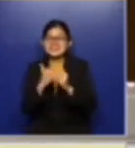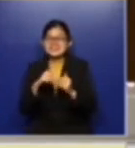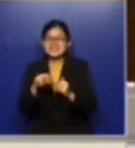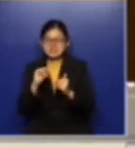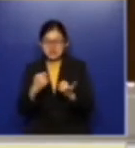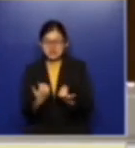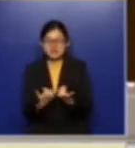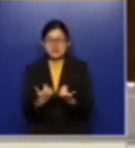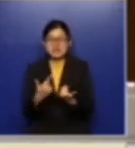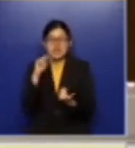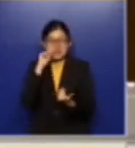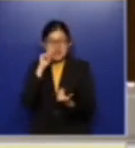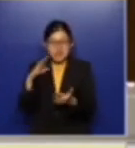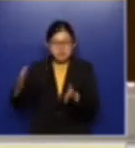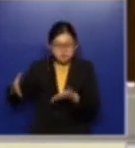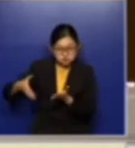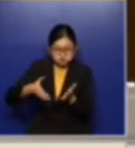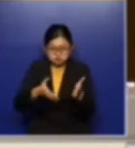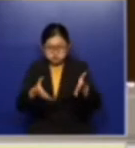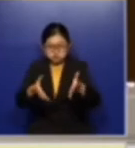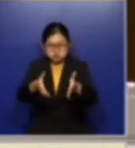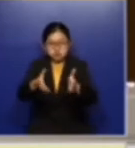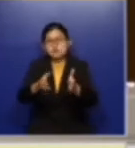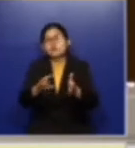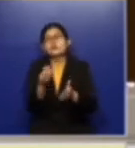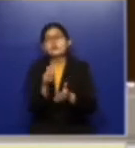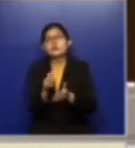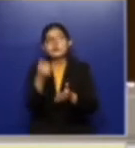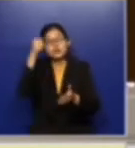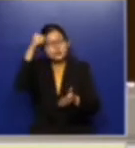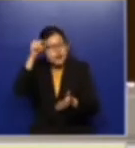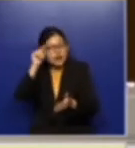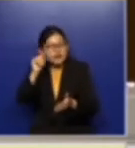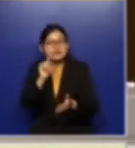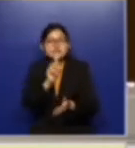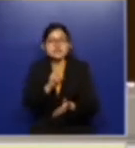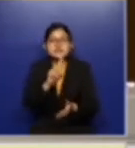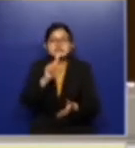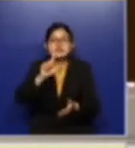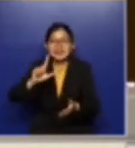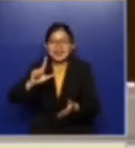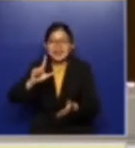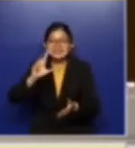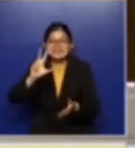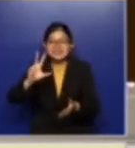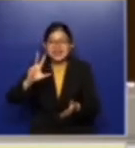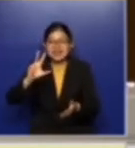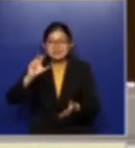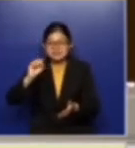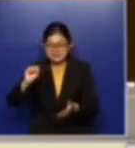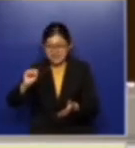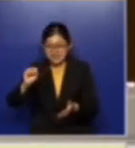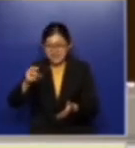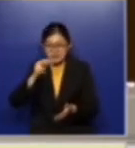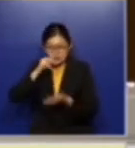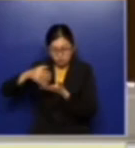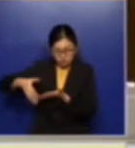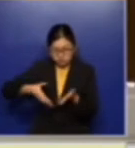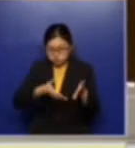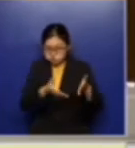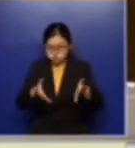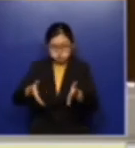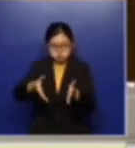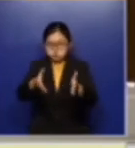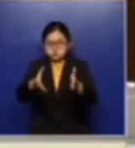วันนี้รับน้ำวันละ 1,300,000ปล่อยลงมาแม่น้ำท่าจีนมาทิ้